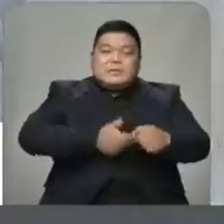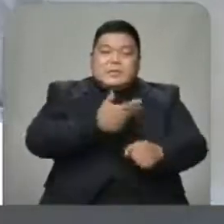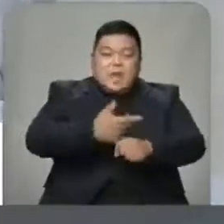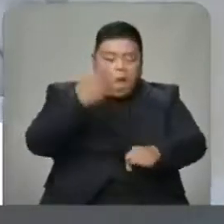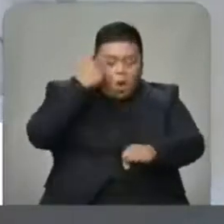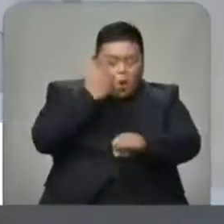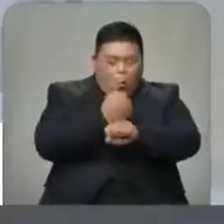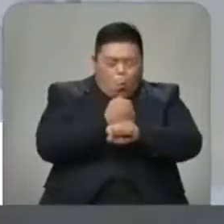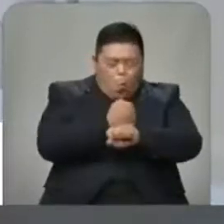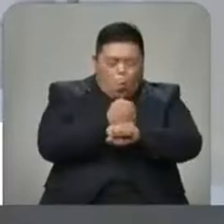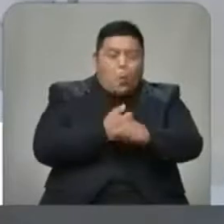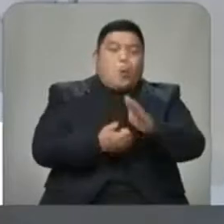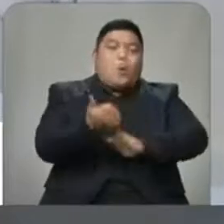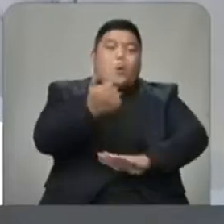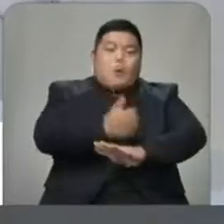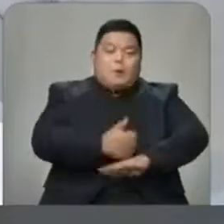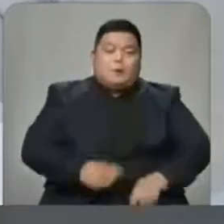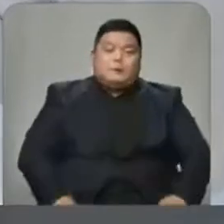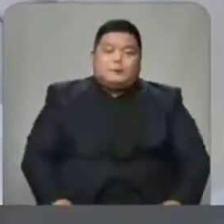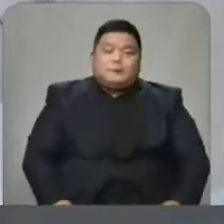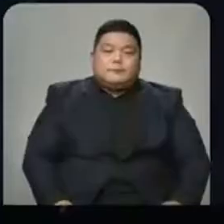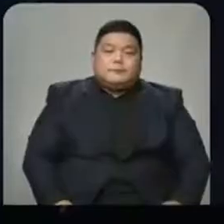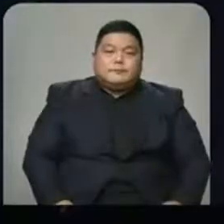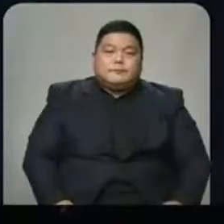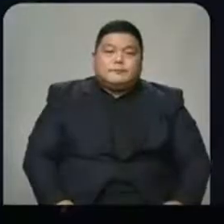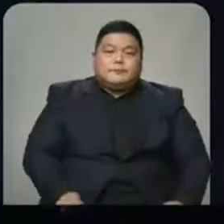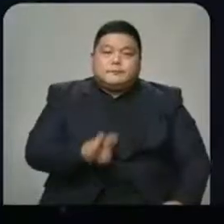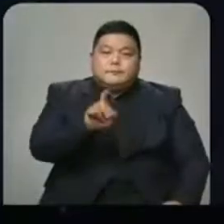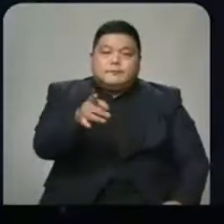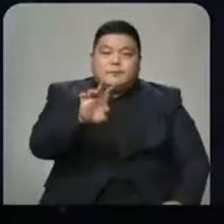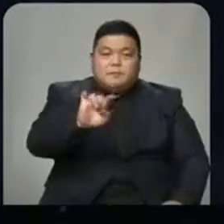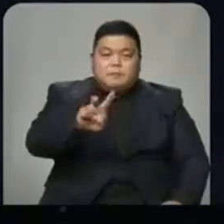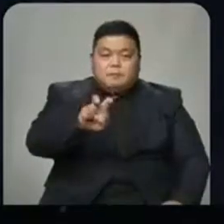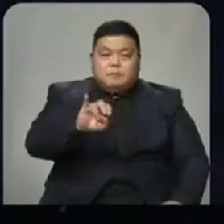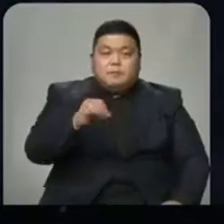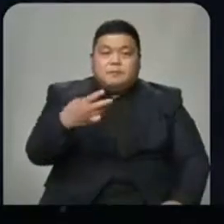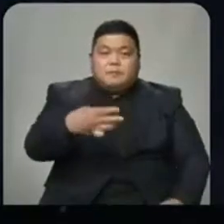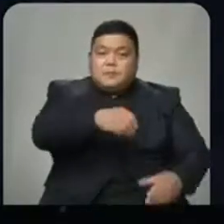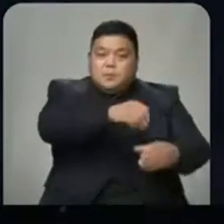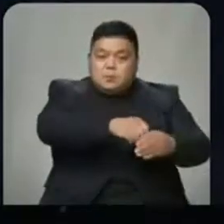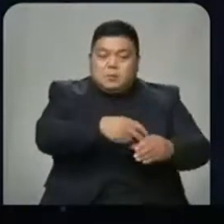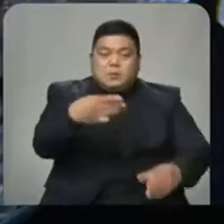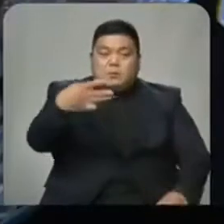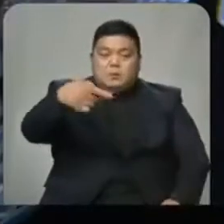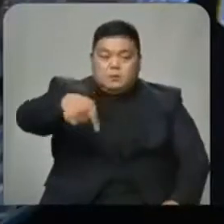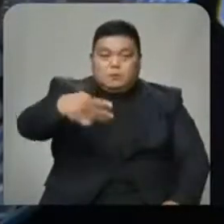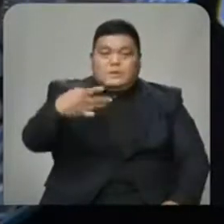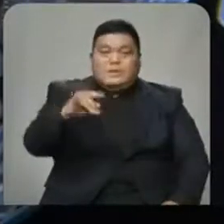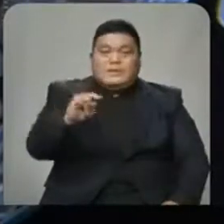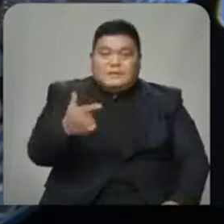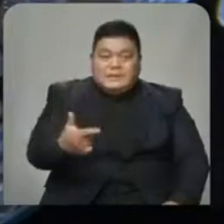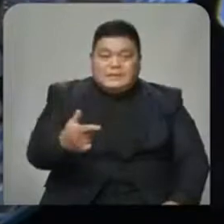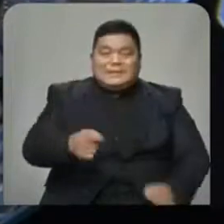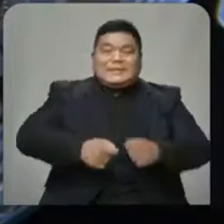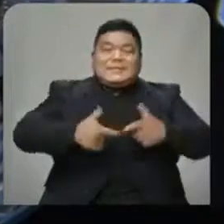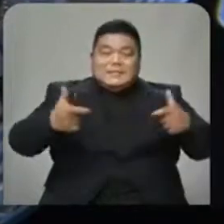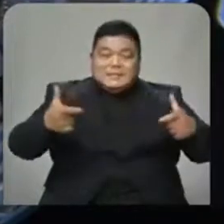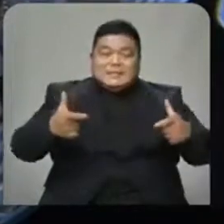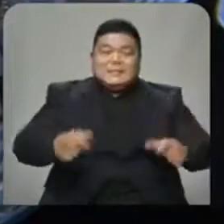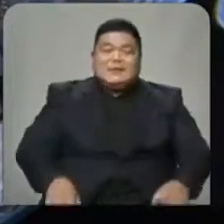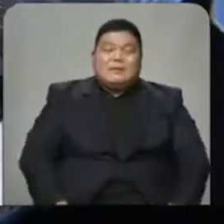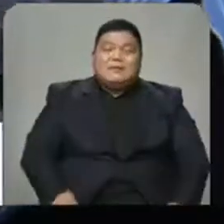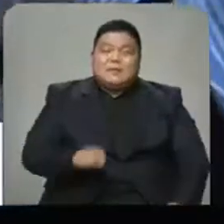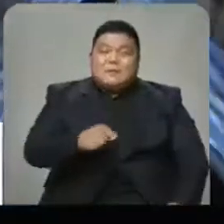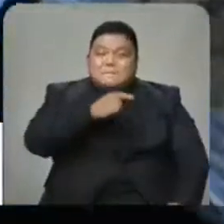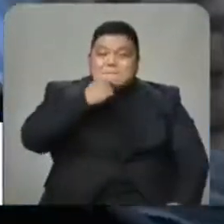개발됐습니다 메밀이 갖고 있는 기능성 물질인 루틴 한명을 극대화한 신품종 임야 루틴은 혈관